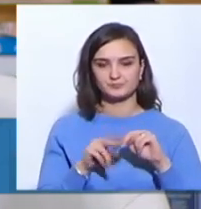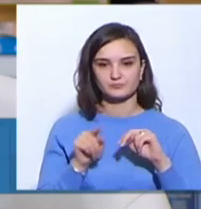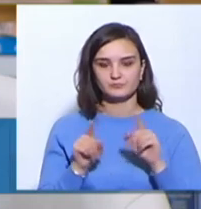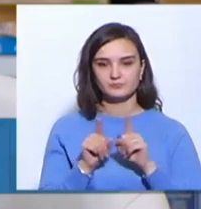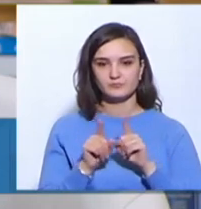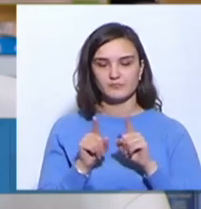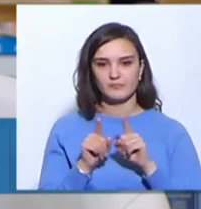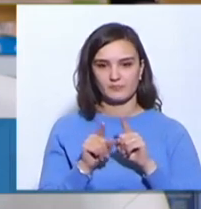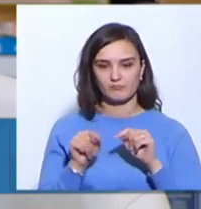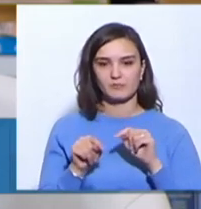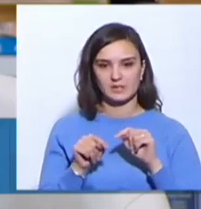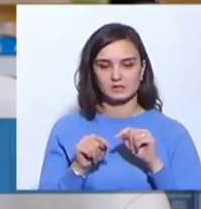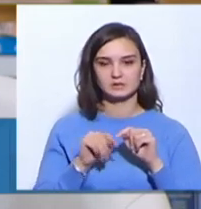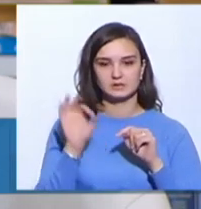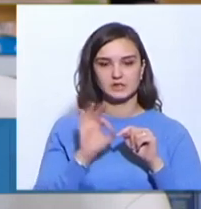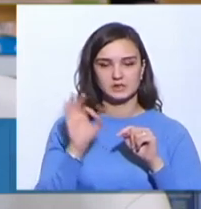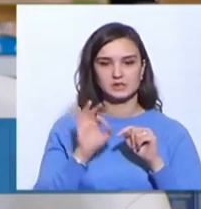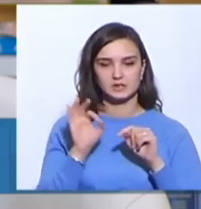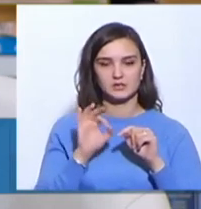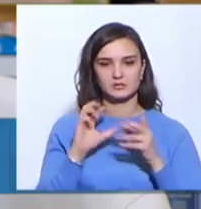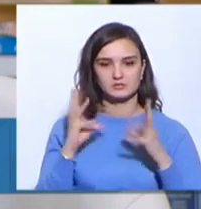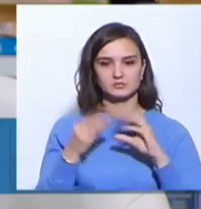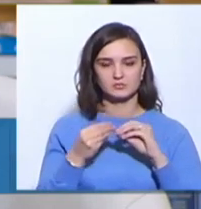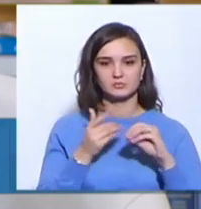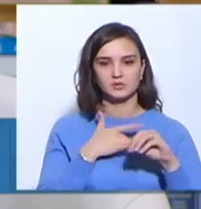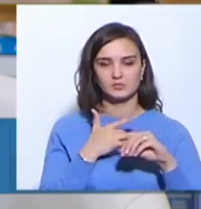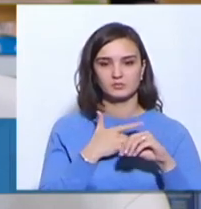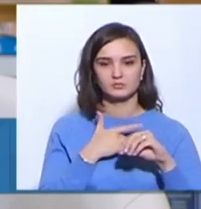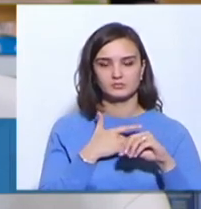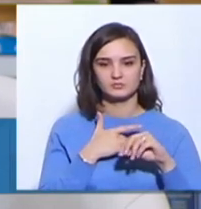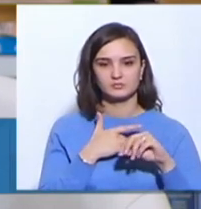ესეთი სტატისტიკაც არსებობს, რომ დაახლოებით